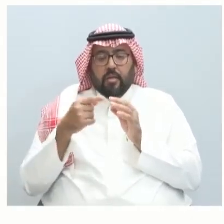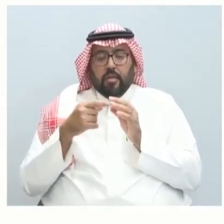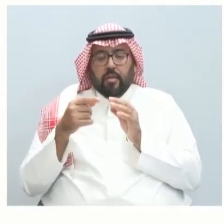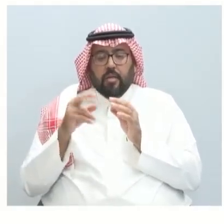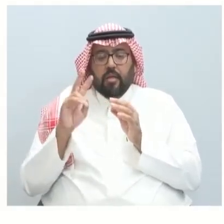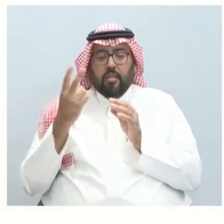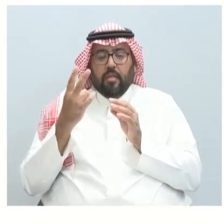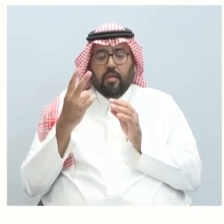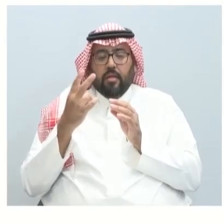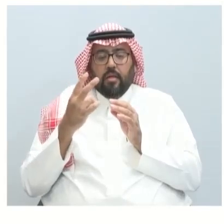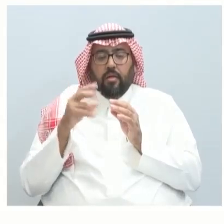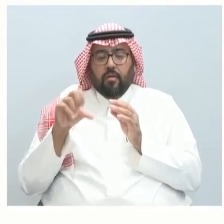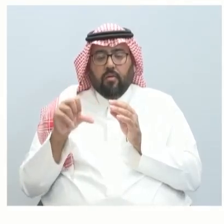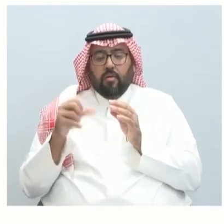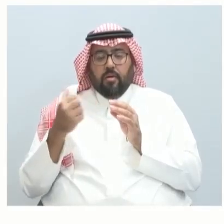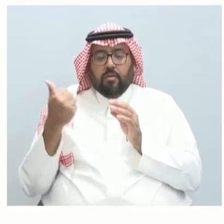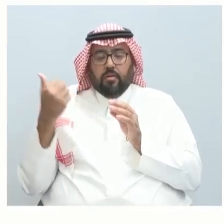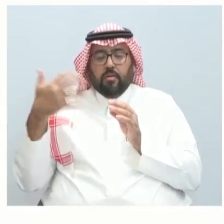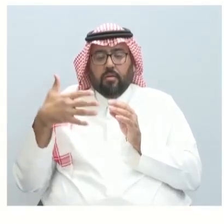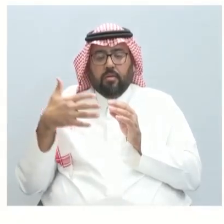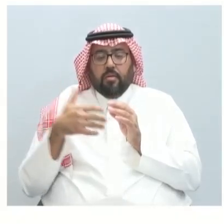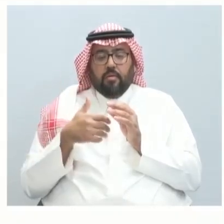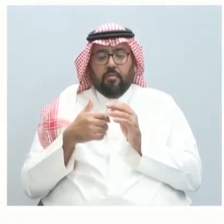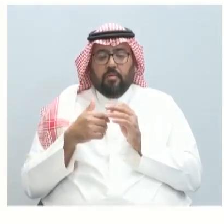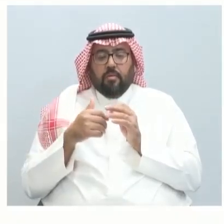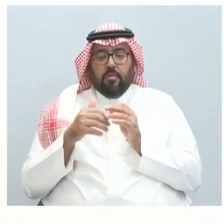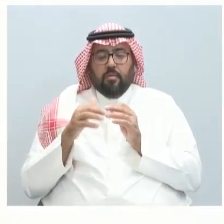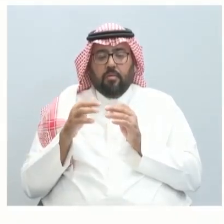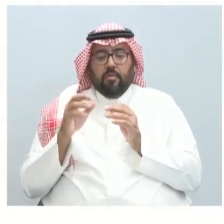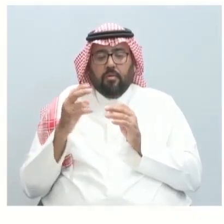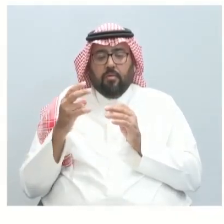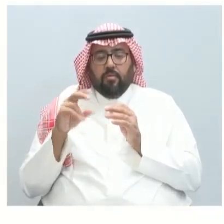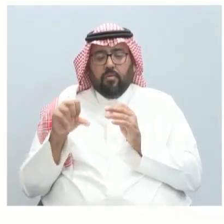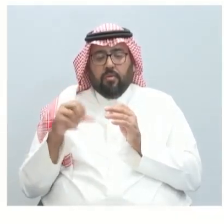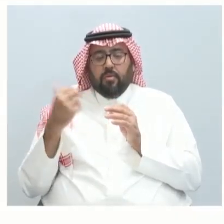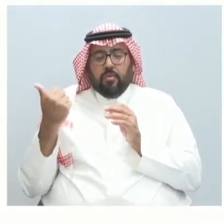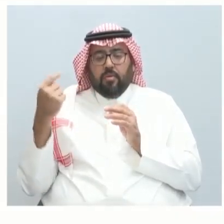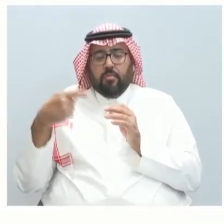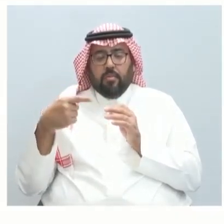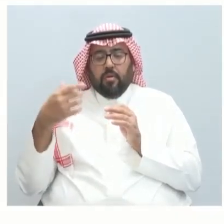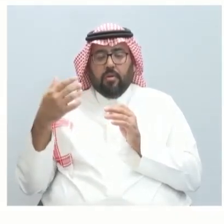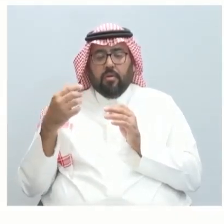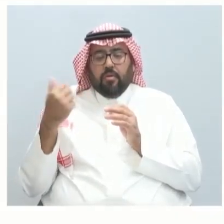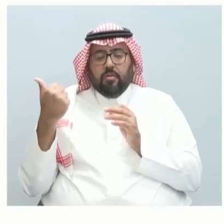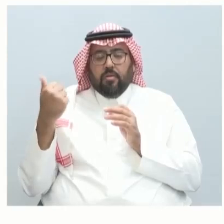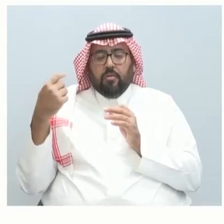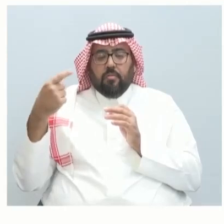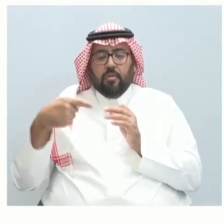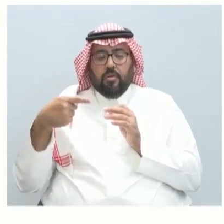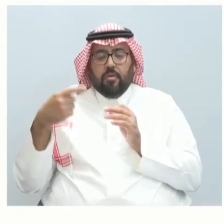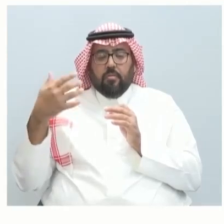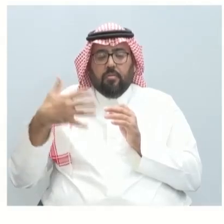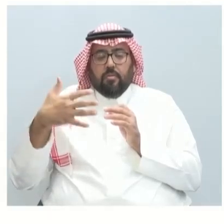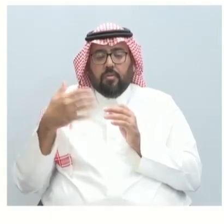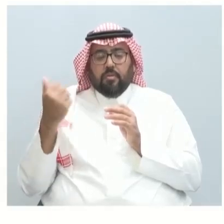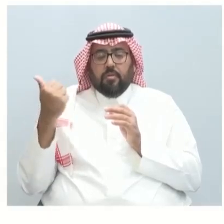من عشره وسته من عشره وهنا كذلك نستطيع ان نقول 12.6 اذا قربناها الى اقرب جزء